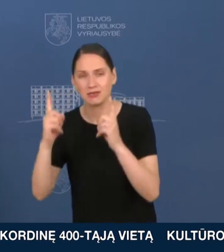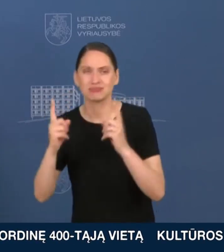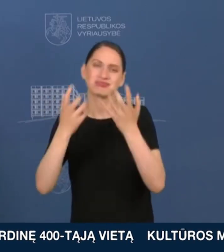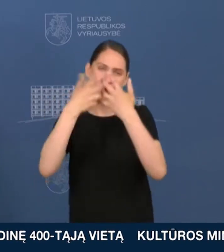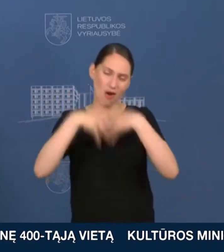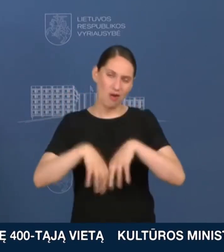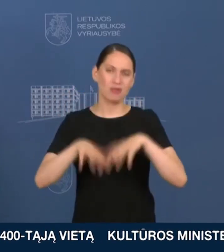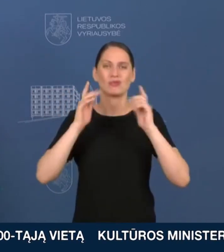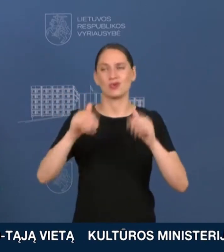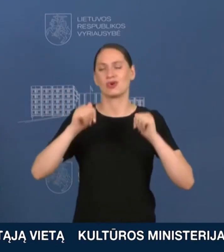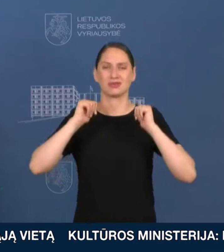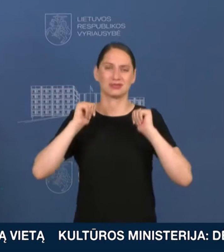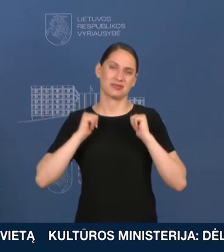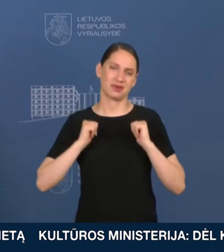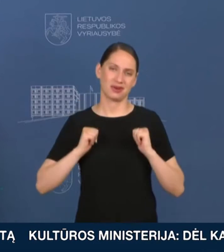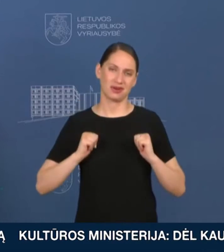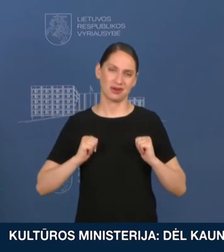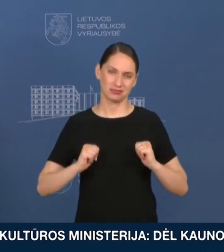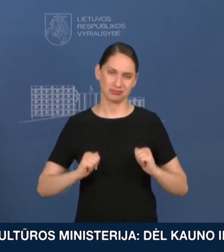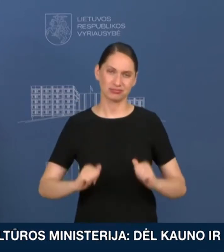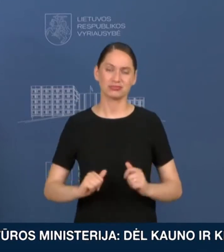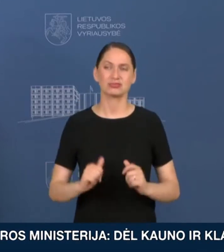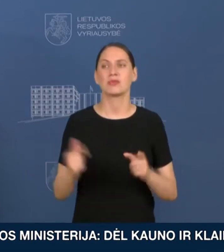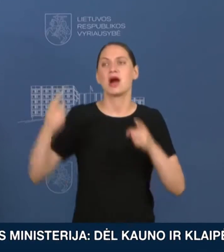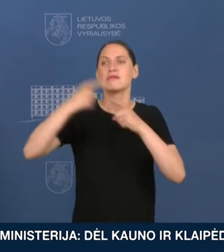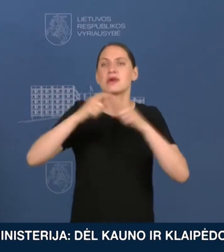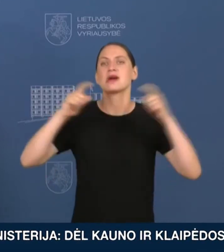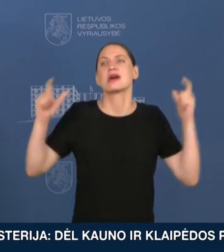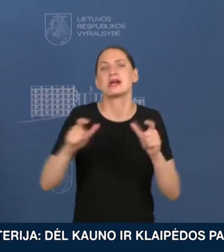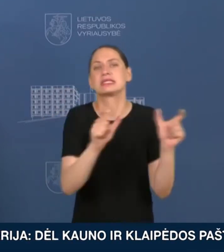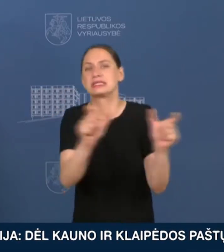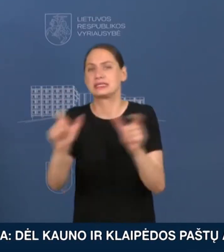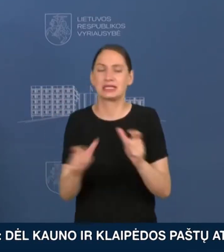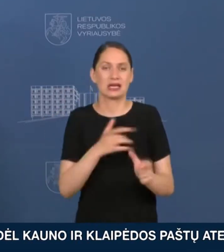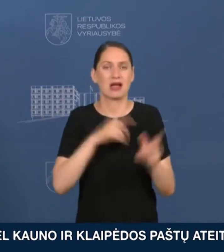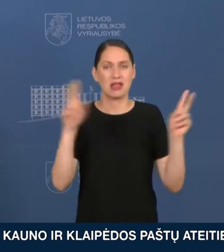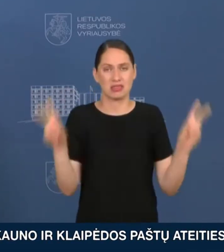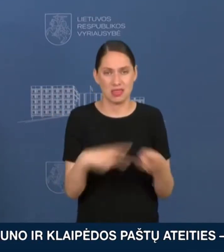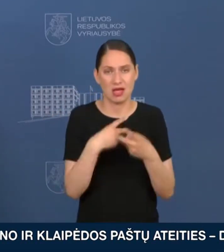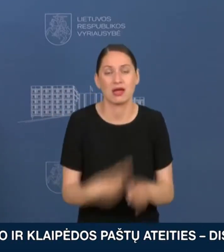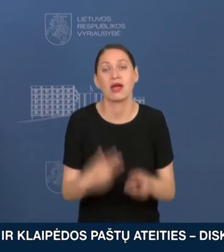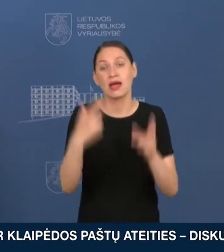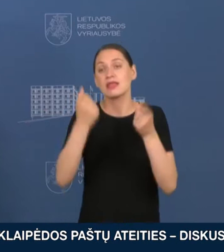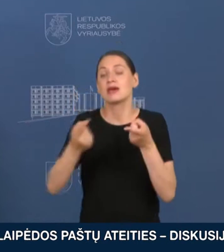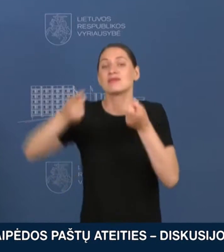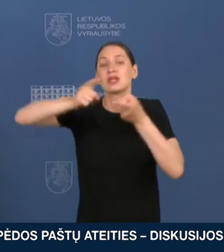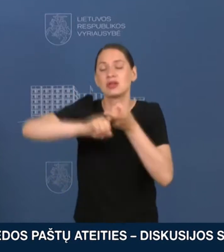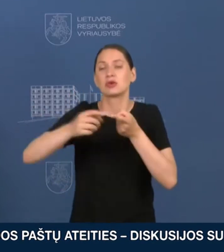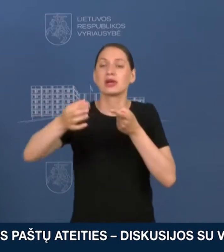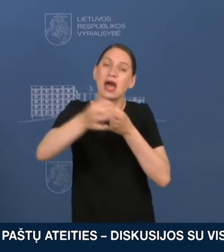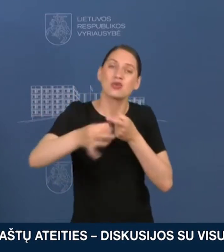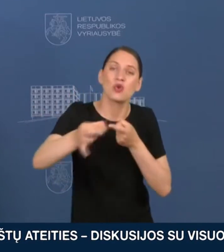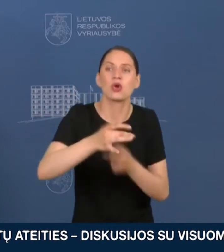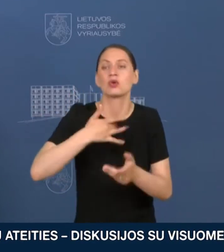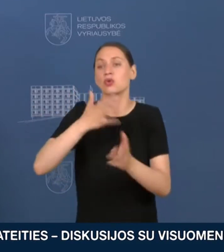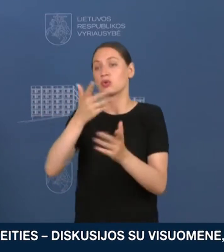reikės kažkokių didelių apribojimų netmetų, kad lokalių kažkokių apribojimų gali prireikti,